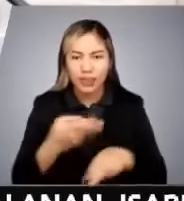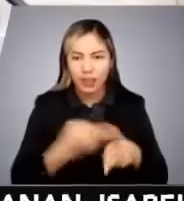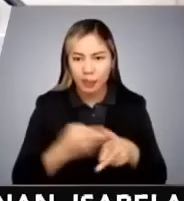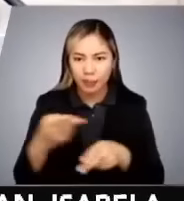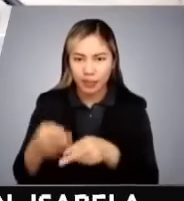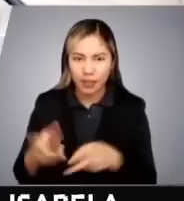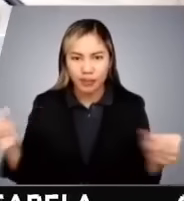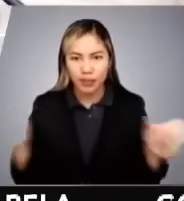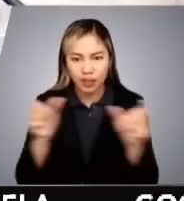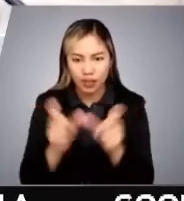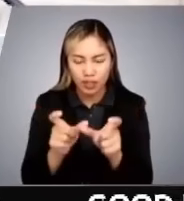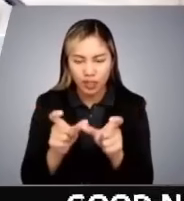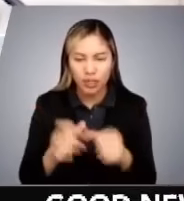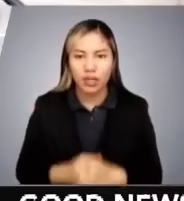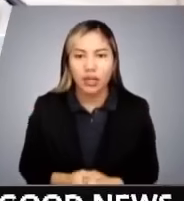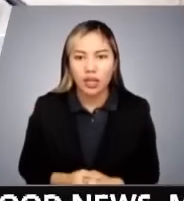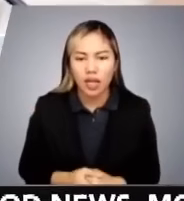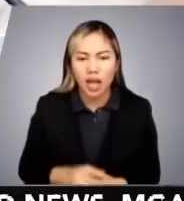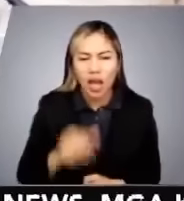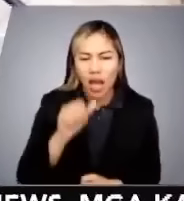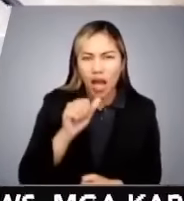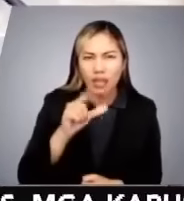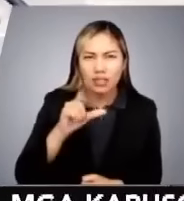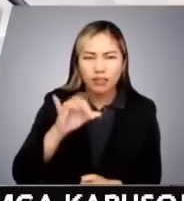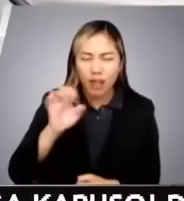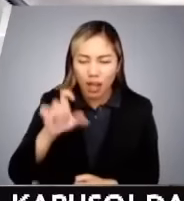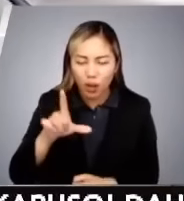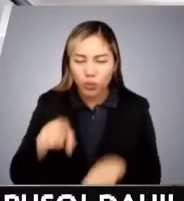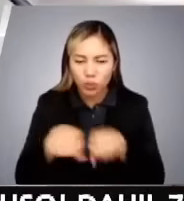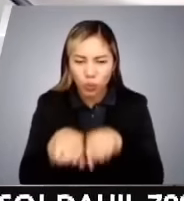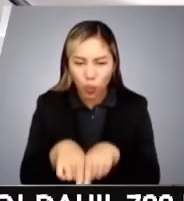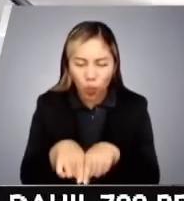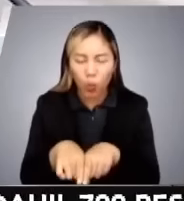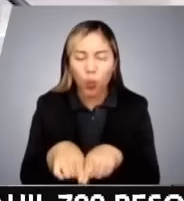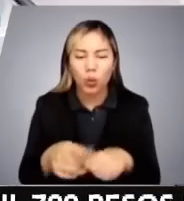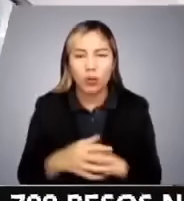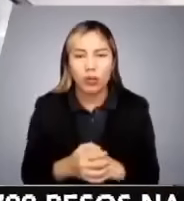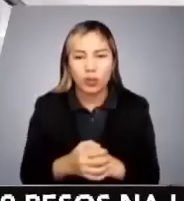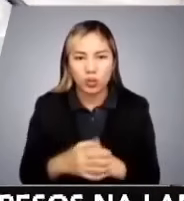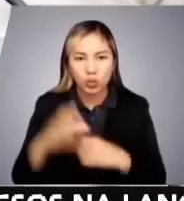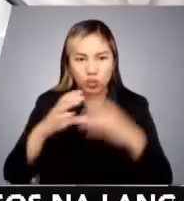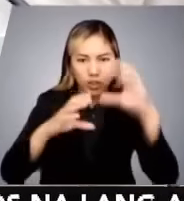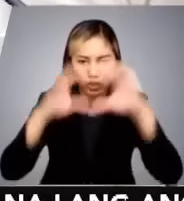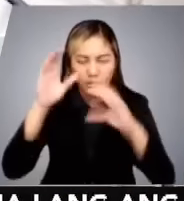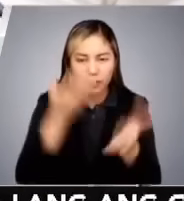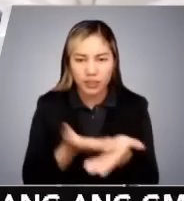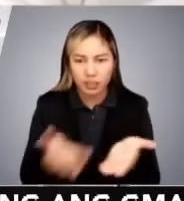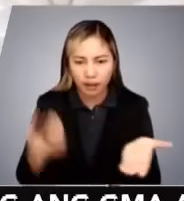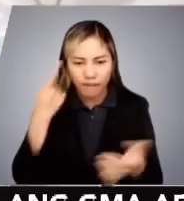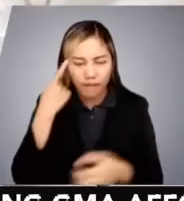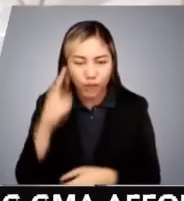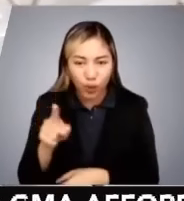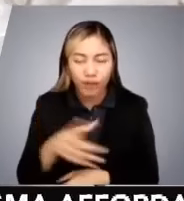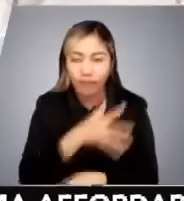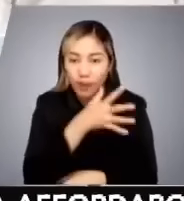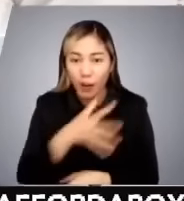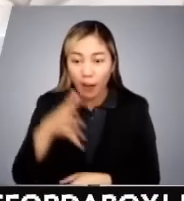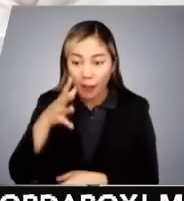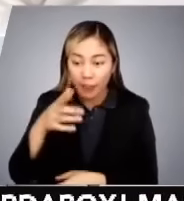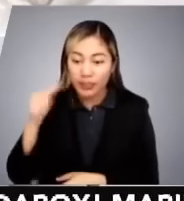Alicel. Ipinakita yung mga resibo ng construction materials para sa pig farm ng pamilya ni Go na nakapangalan kay Mayor Calugay.